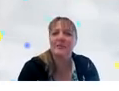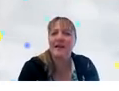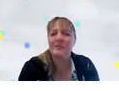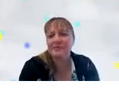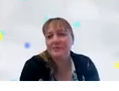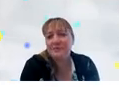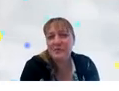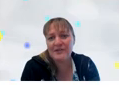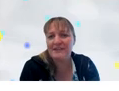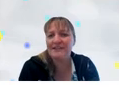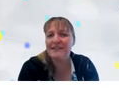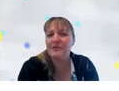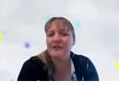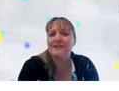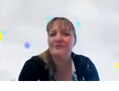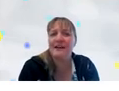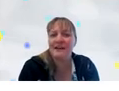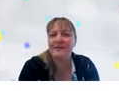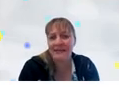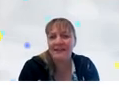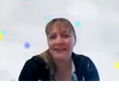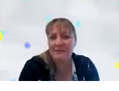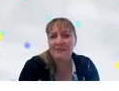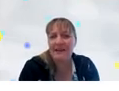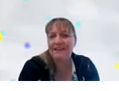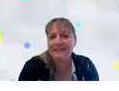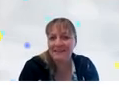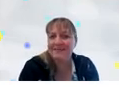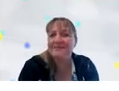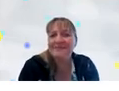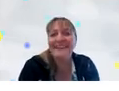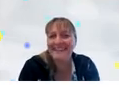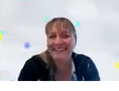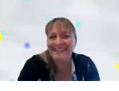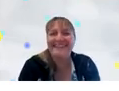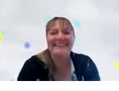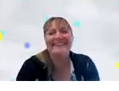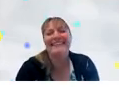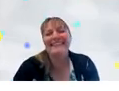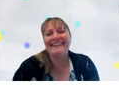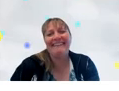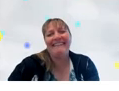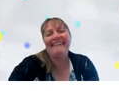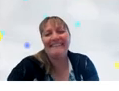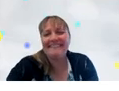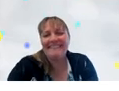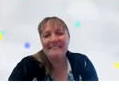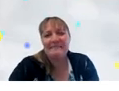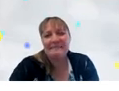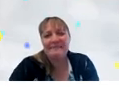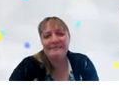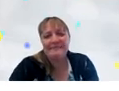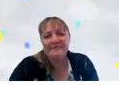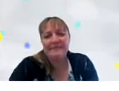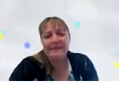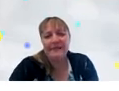bleiben wollte das ist meine erste frage normal wäre schön wenn wir das weiterentwickeln könnten es wieder ist das